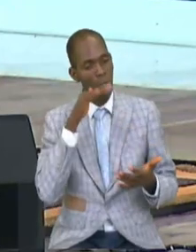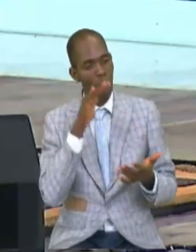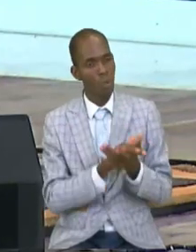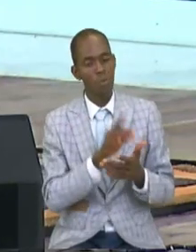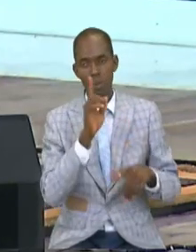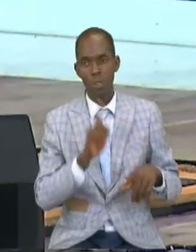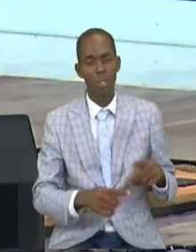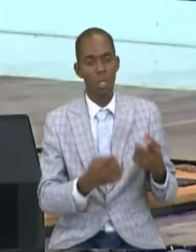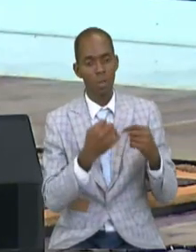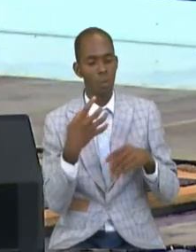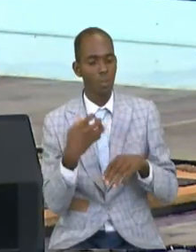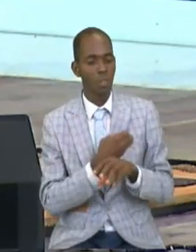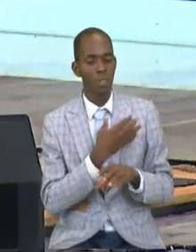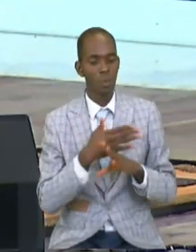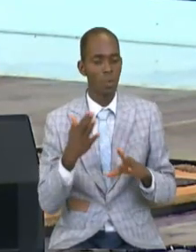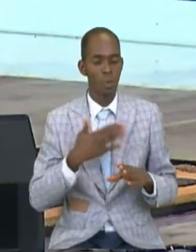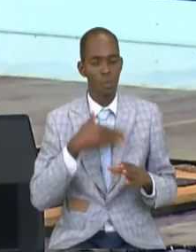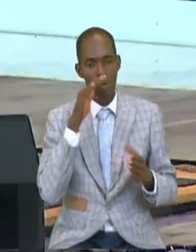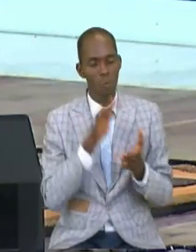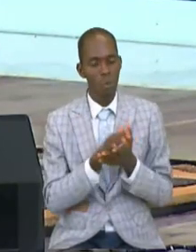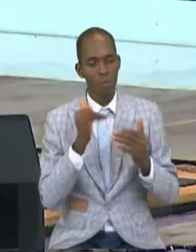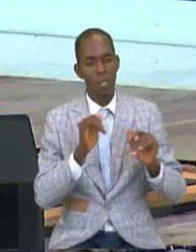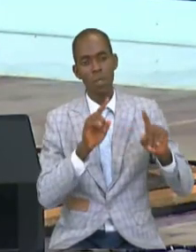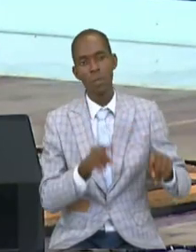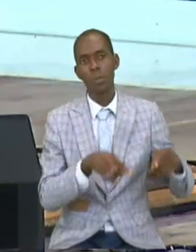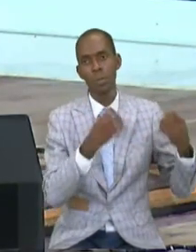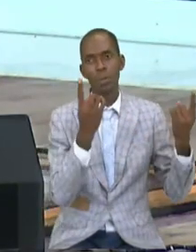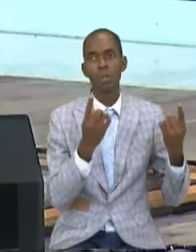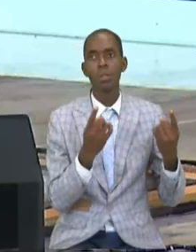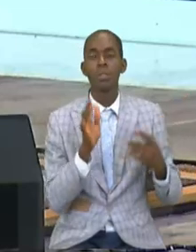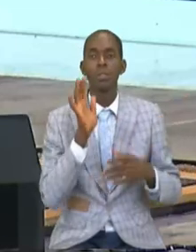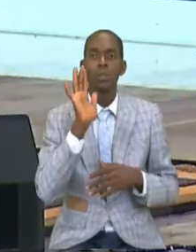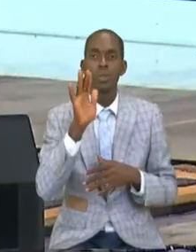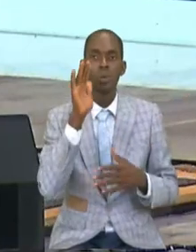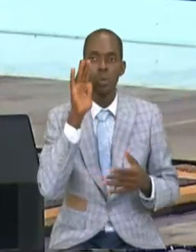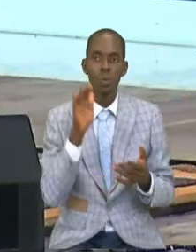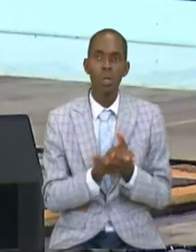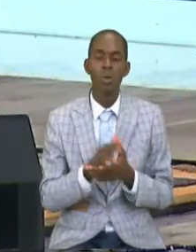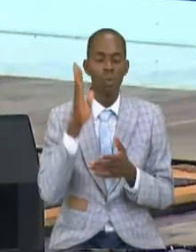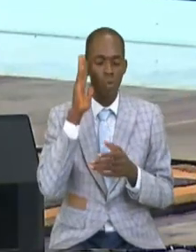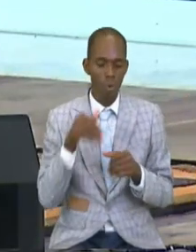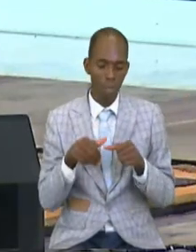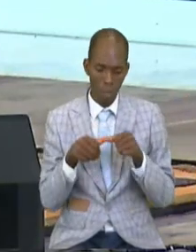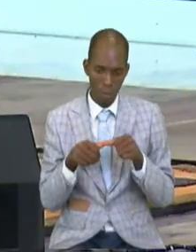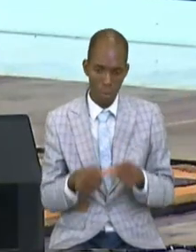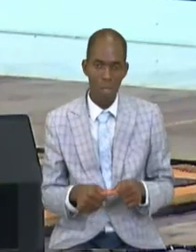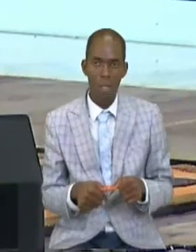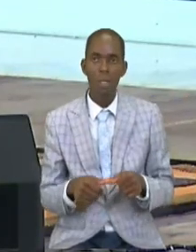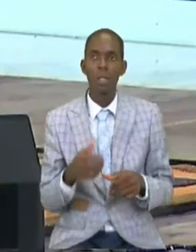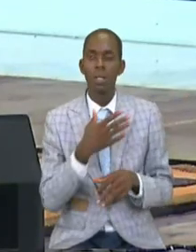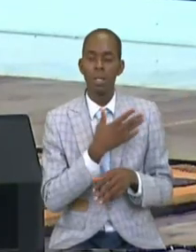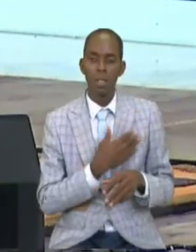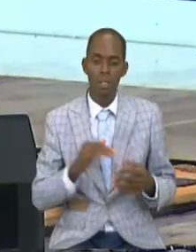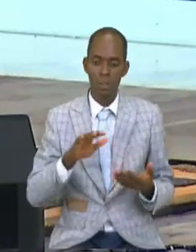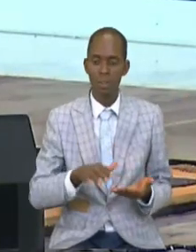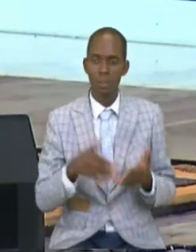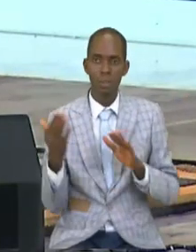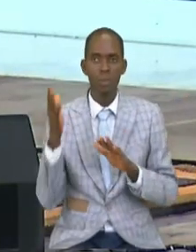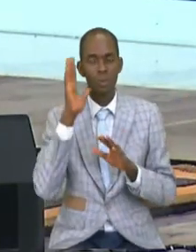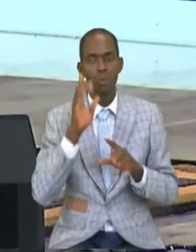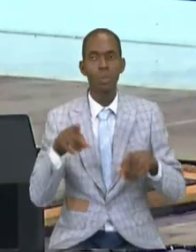tu ne peux pas venir maintenant prendre la vie de ma femme et tu la sors d'ici là. Ta femme va vivre et